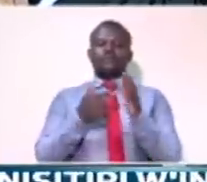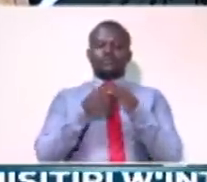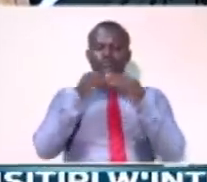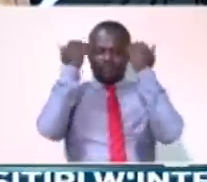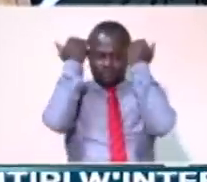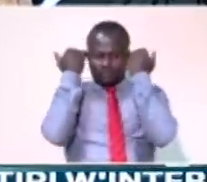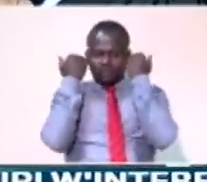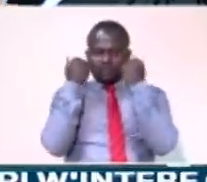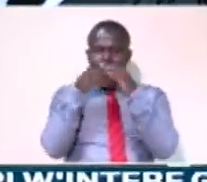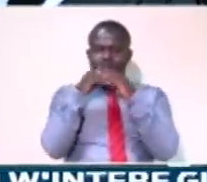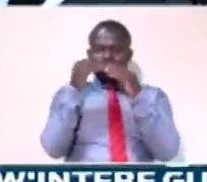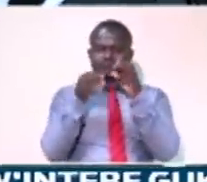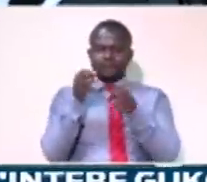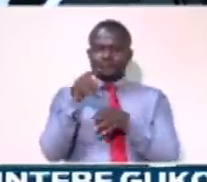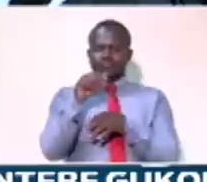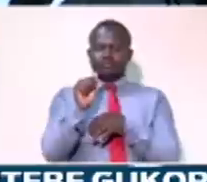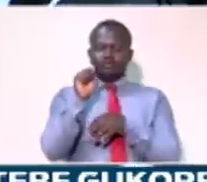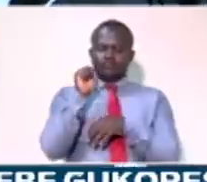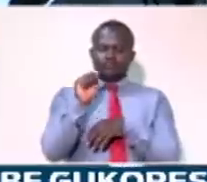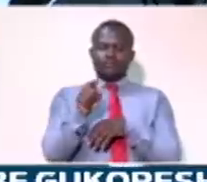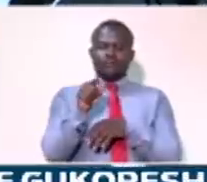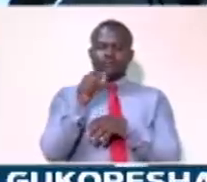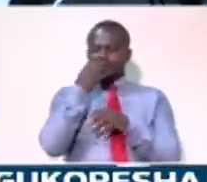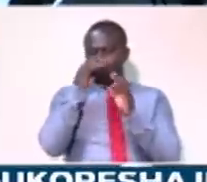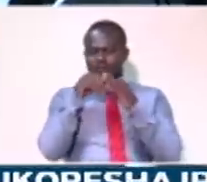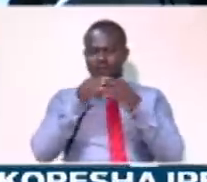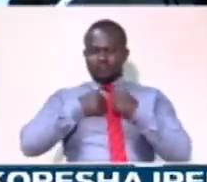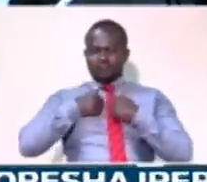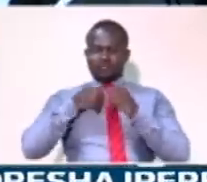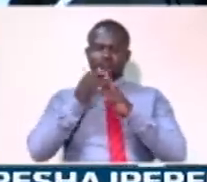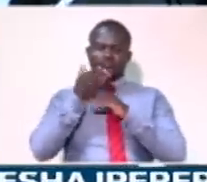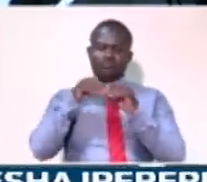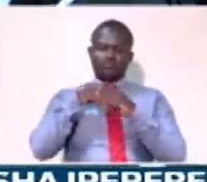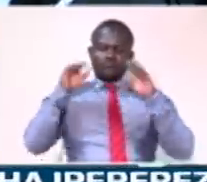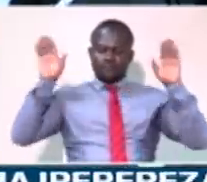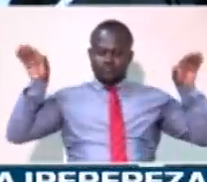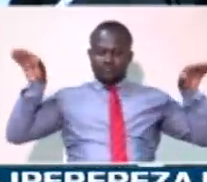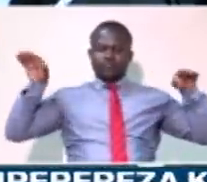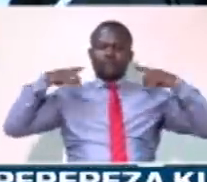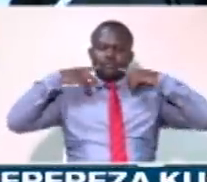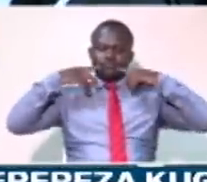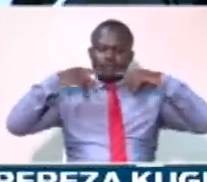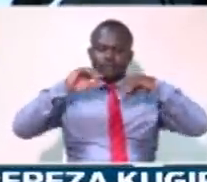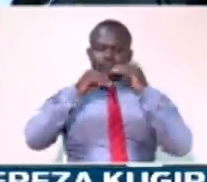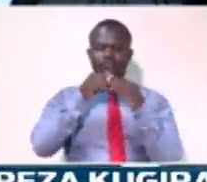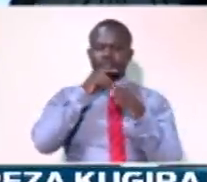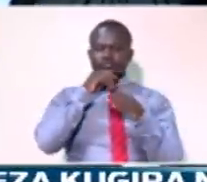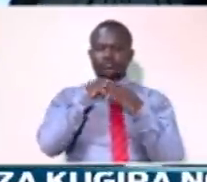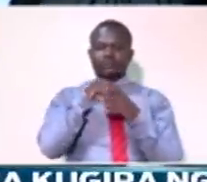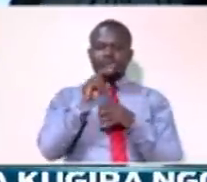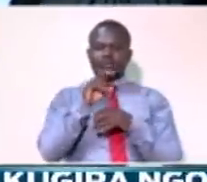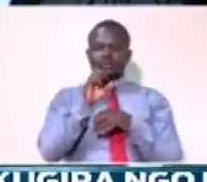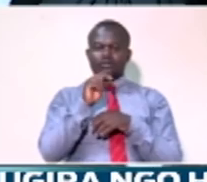mu rubanza rwa Paul Sesabagina na bagenzi be urugaga rw'abavoka mu Rwanda rubinyujije kuri Twitter rwahise rutangaza ko kuba uyu Vincent